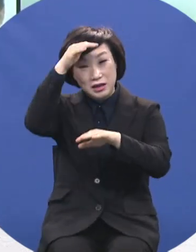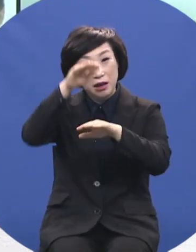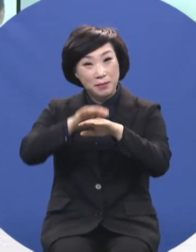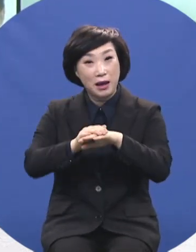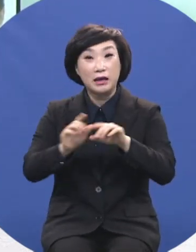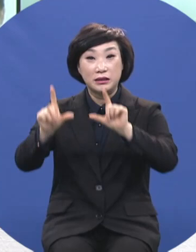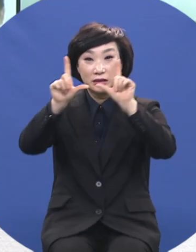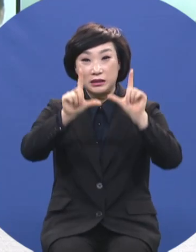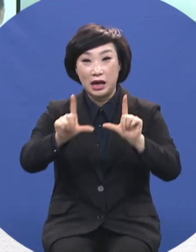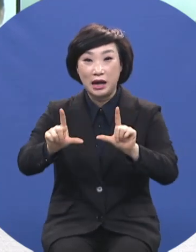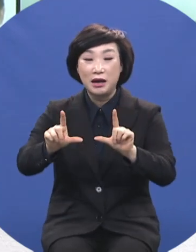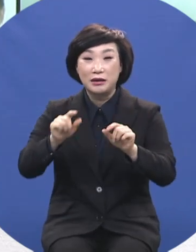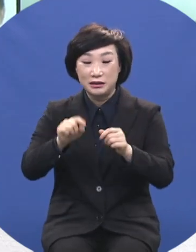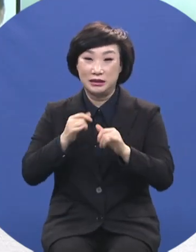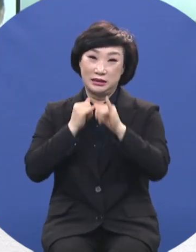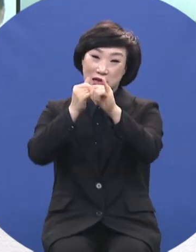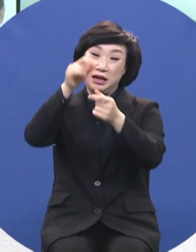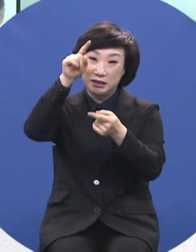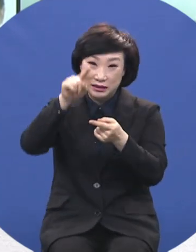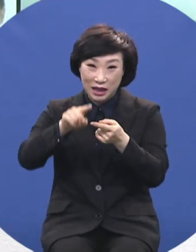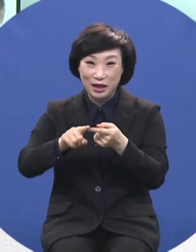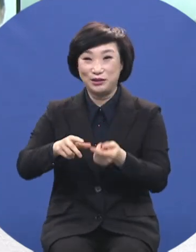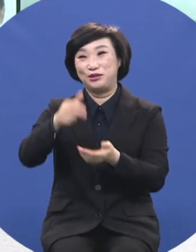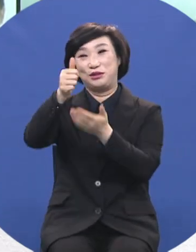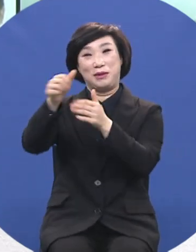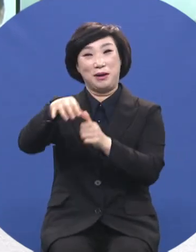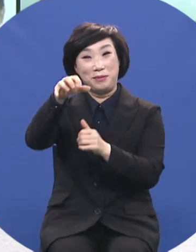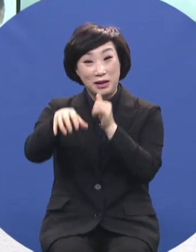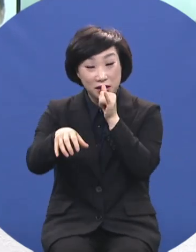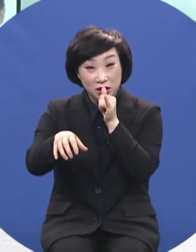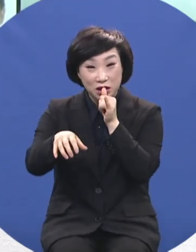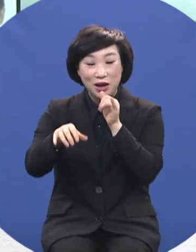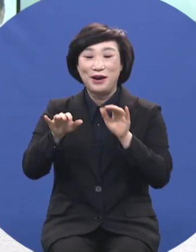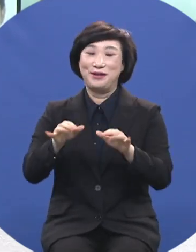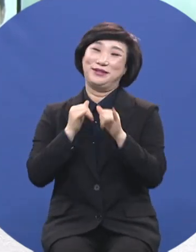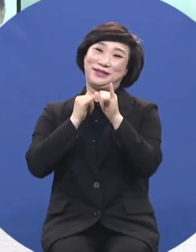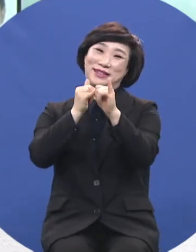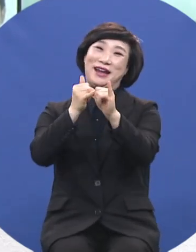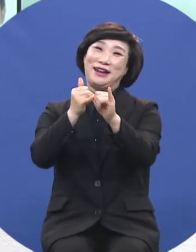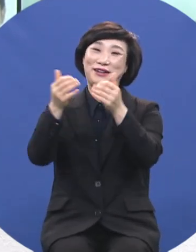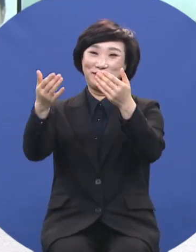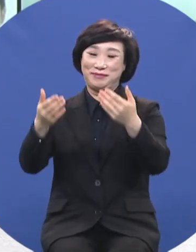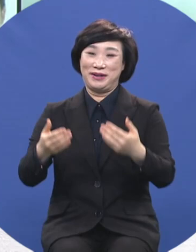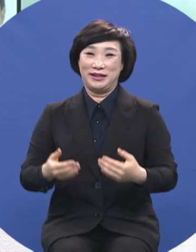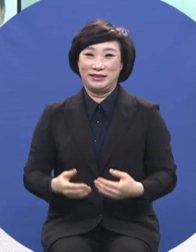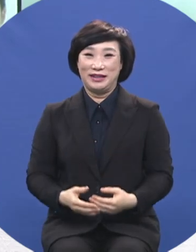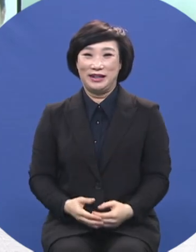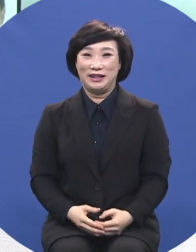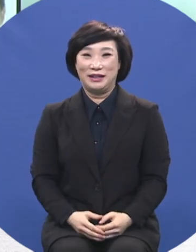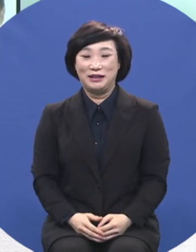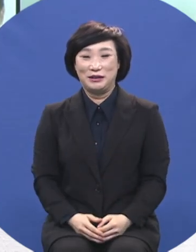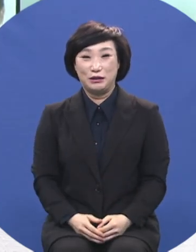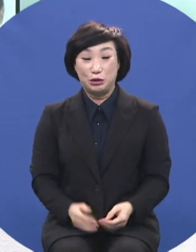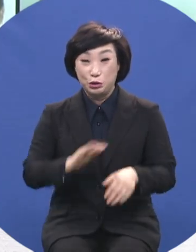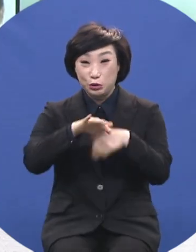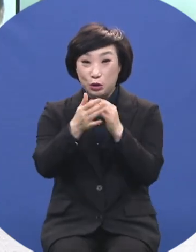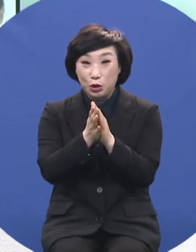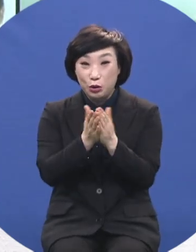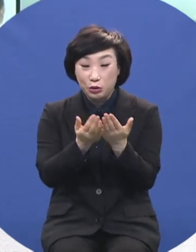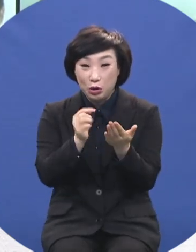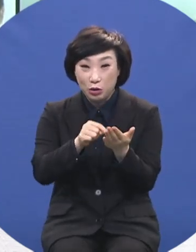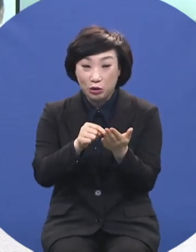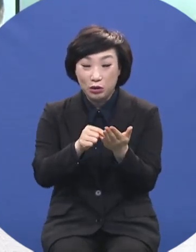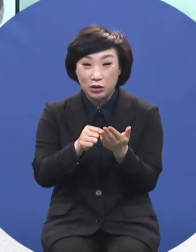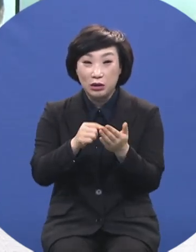사고가 그대로 주 앞에 있다면 상을 받을 것이다. 성경은